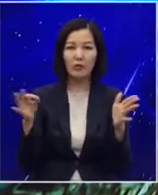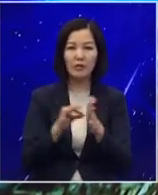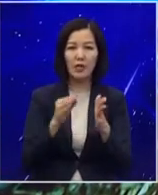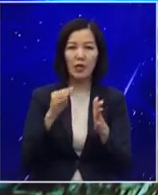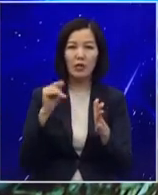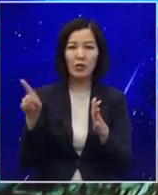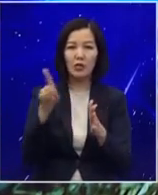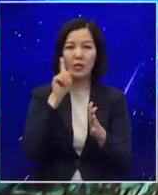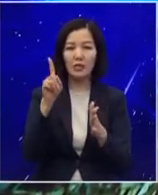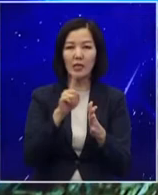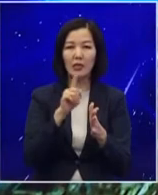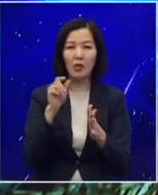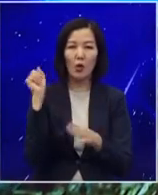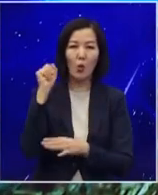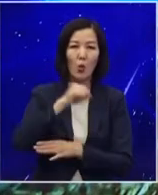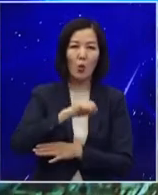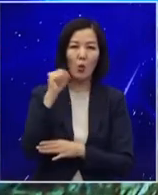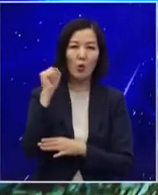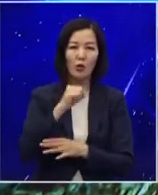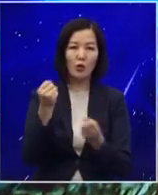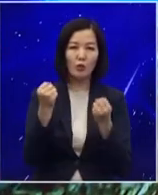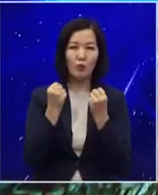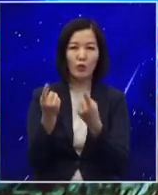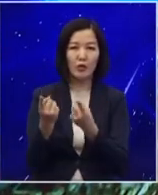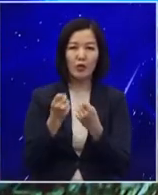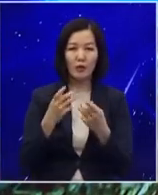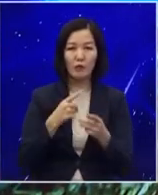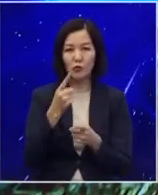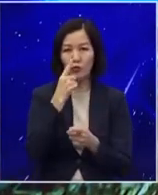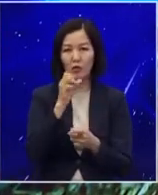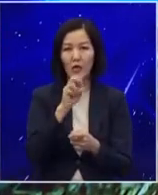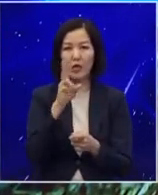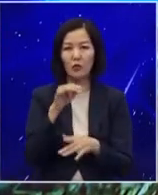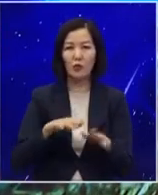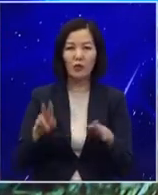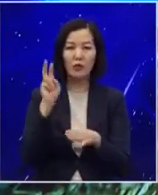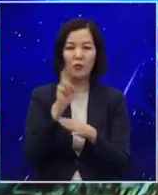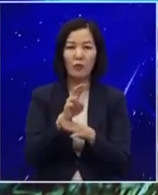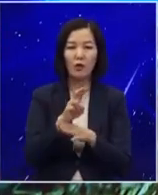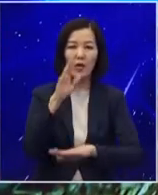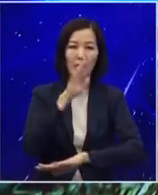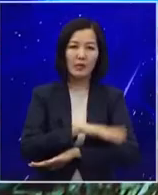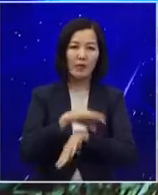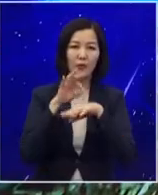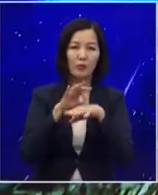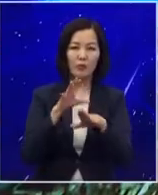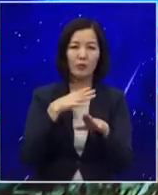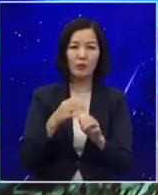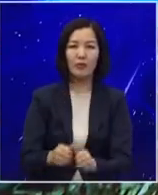мақсаты жетісулық жастарды қол күрес спортына баулу. Жуырда ол Ақсу ауданында болып шеберлік сабағын